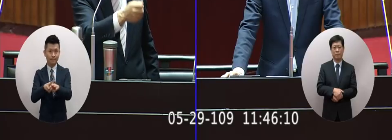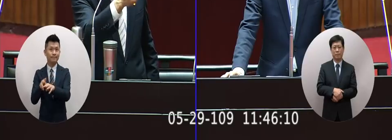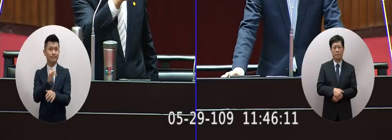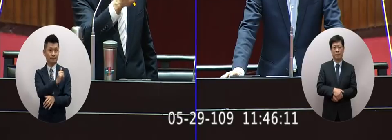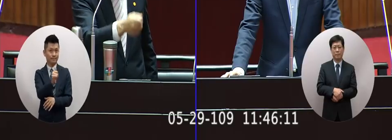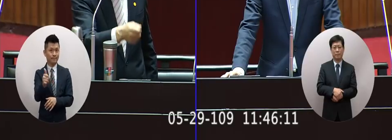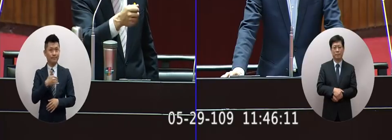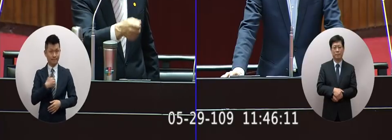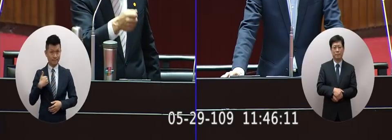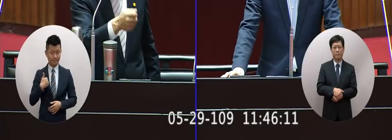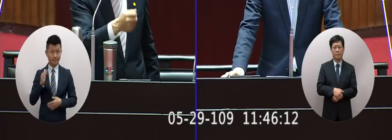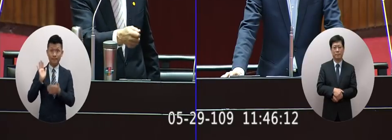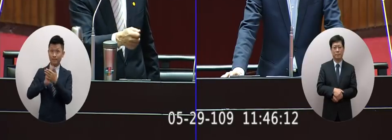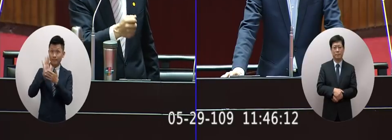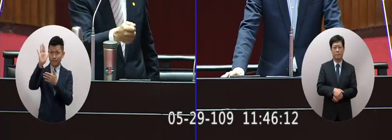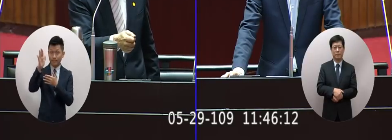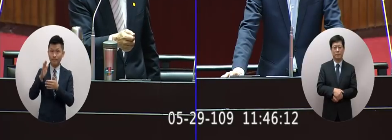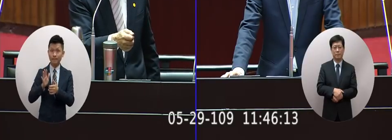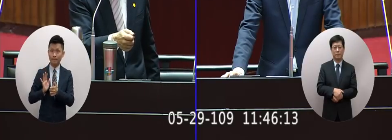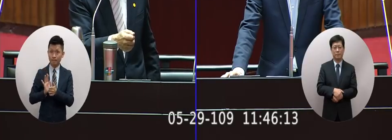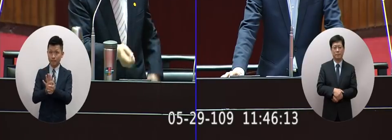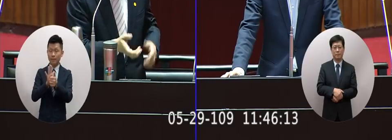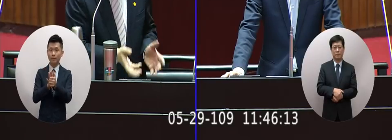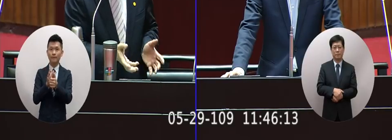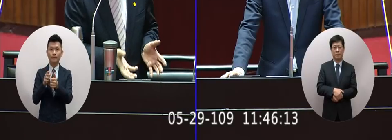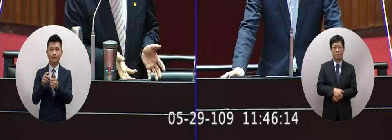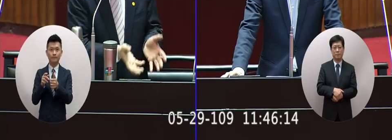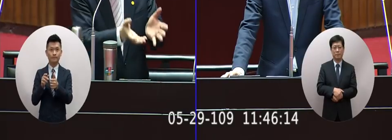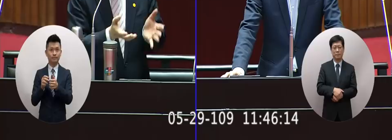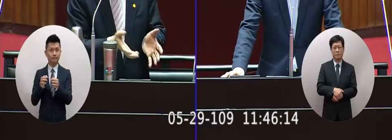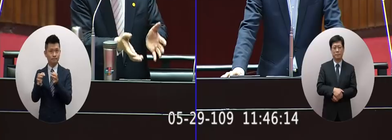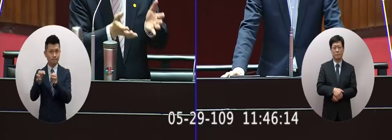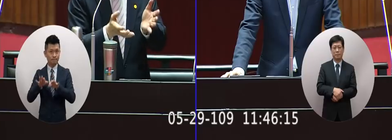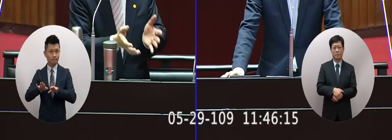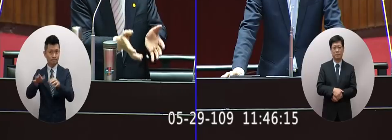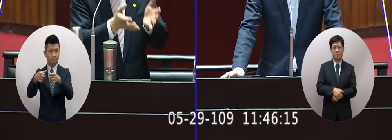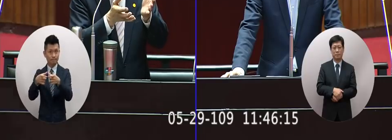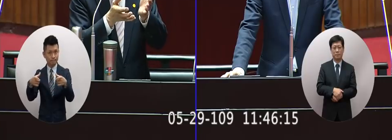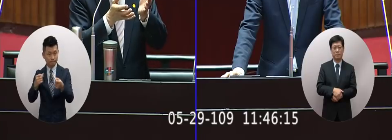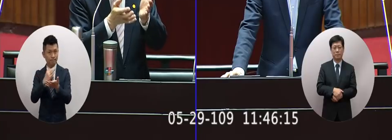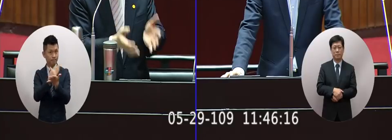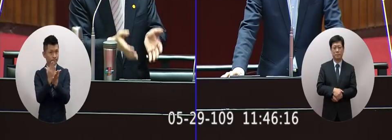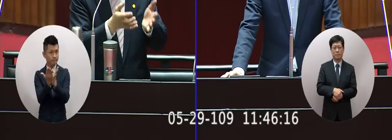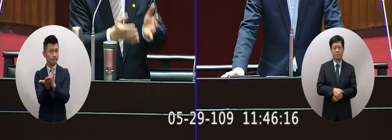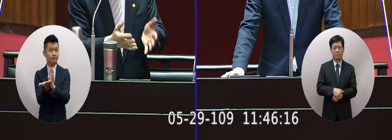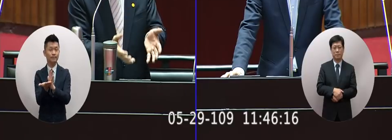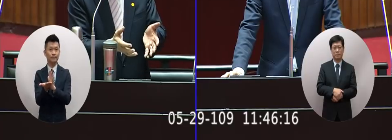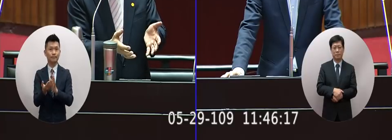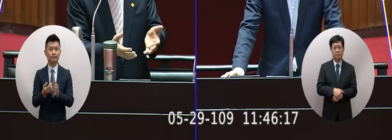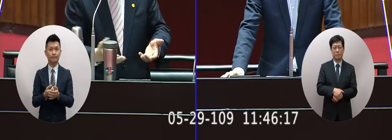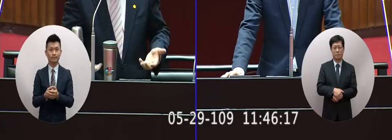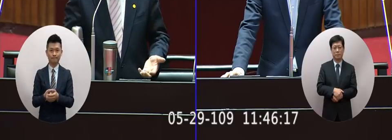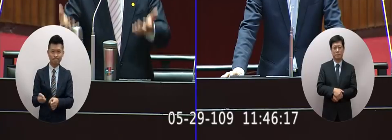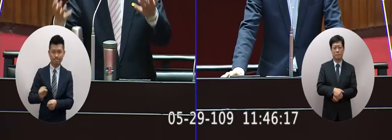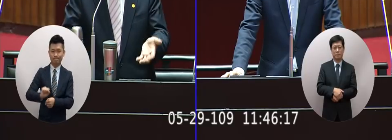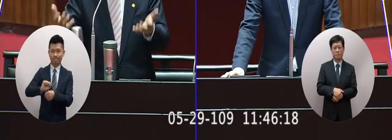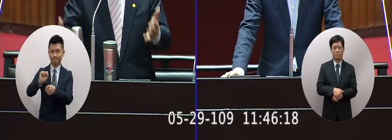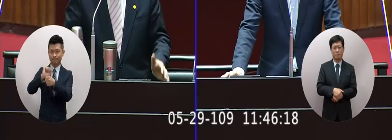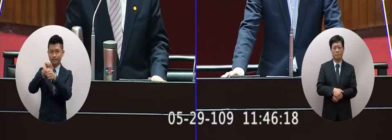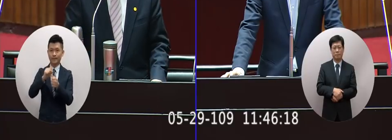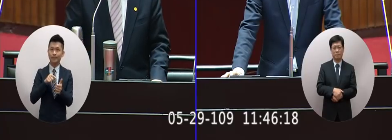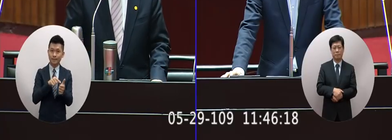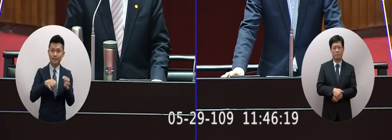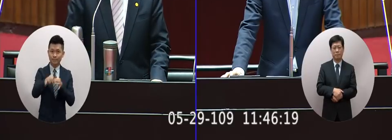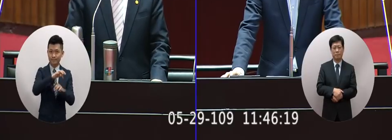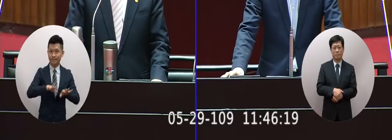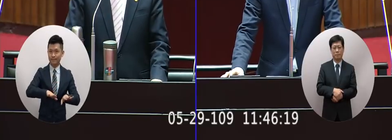发行的相关振兴措施更是会加添柴火来刺激